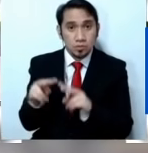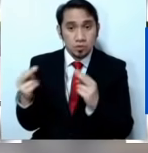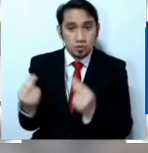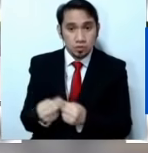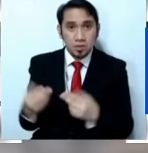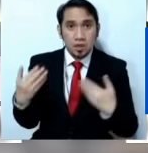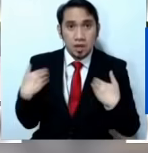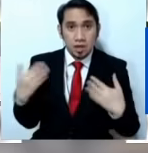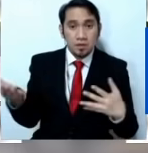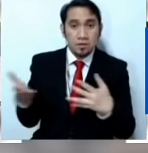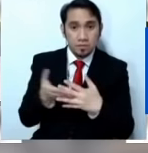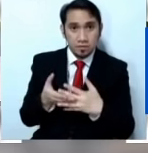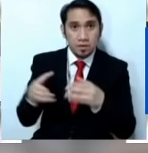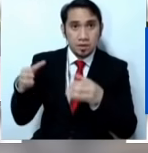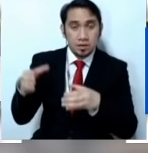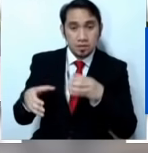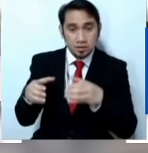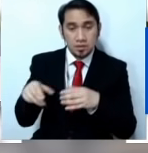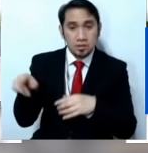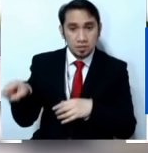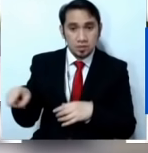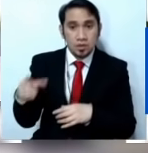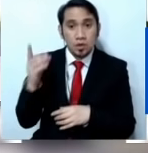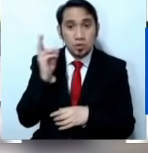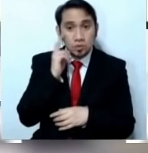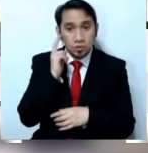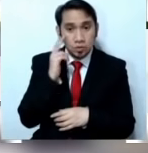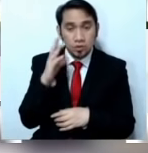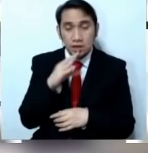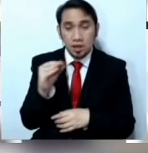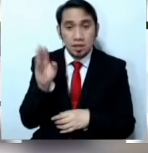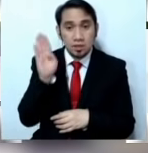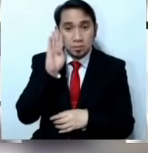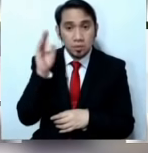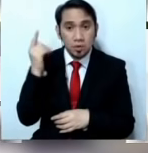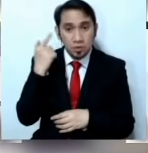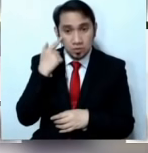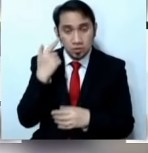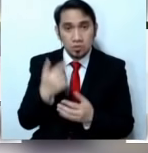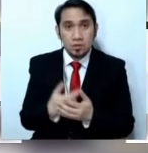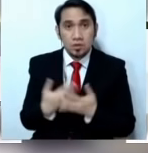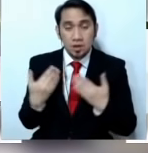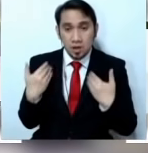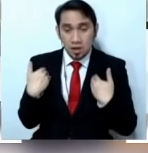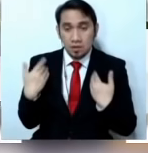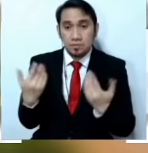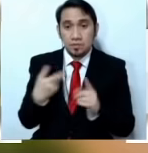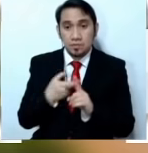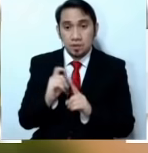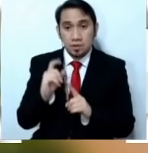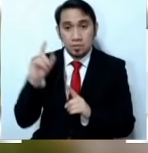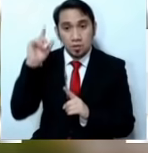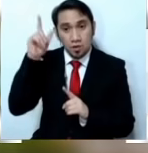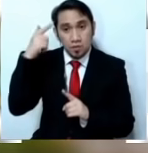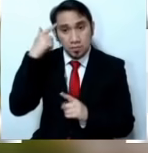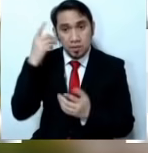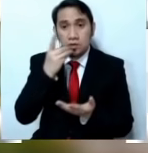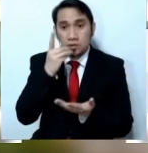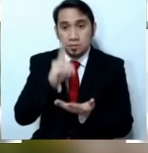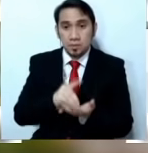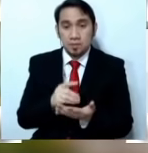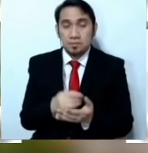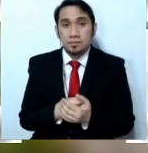mga kasong plunder kina Duterte at Bongo base dito sa mga government documents na ito. Sa